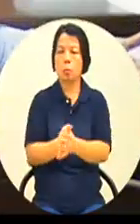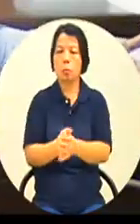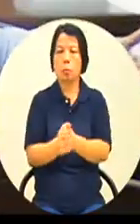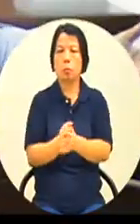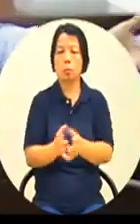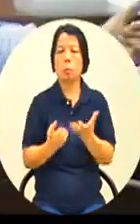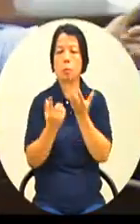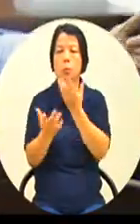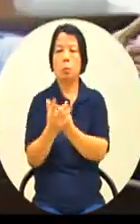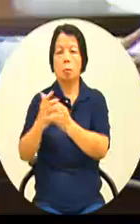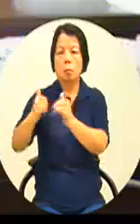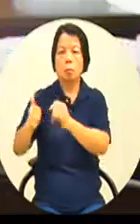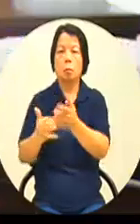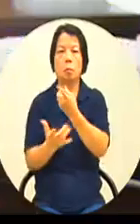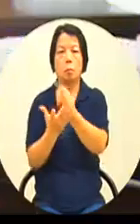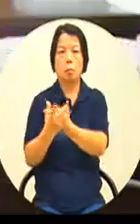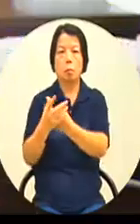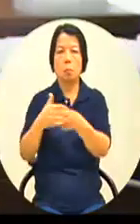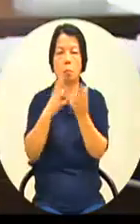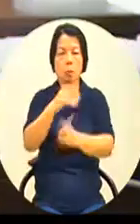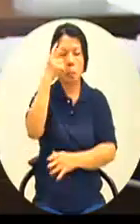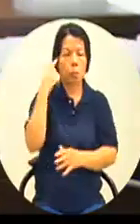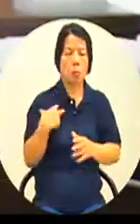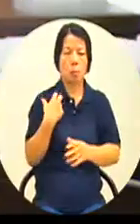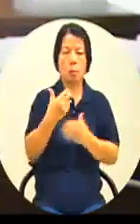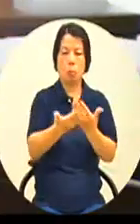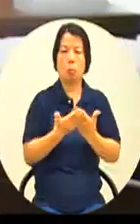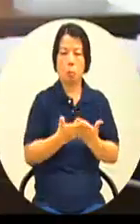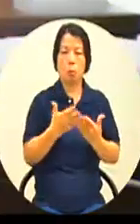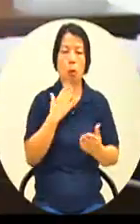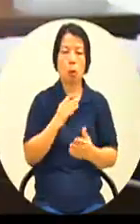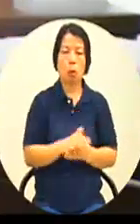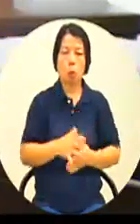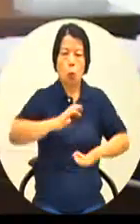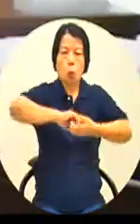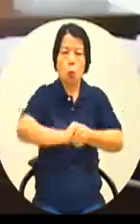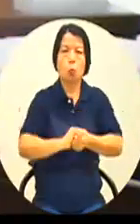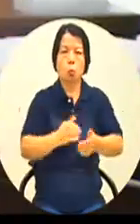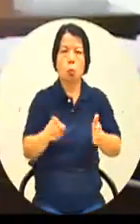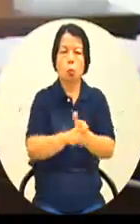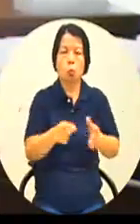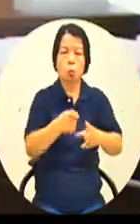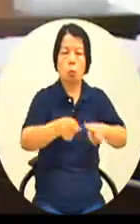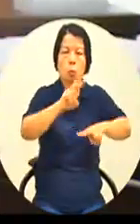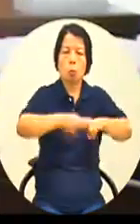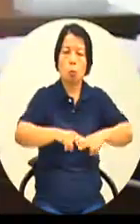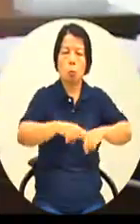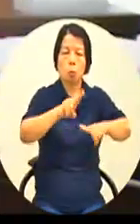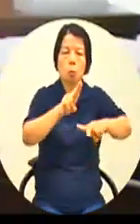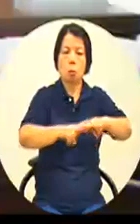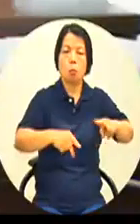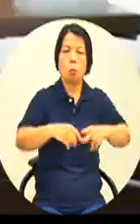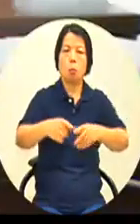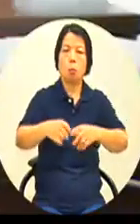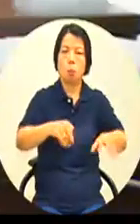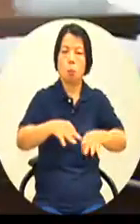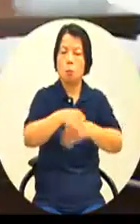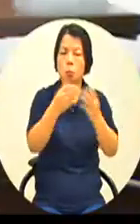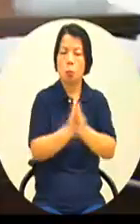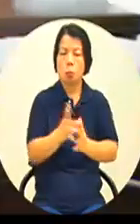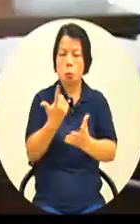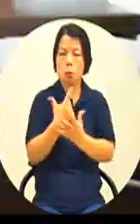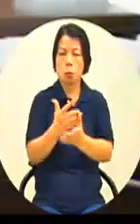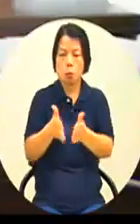宪法是赋予民意代表的责任，就是当你在决定一些公共事务，就以多数民意为导